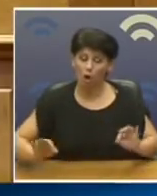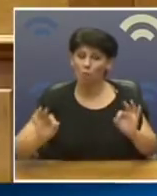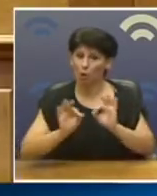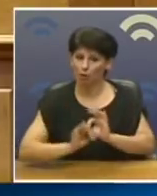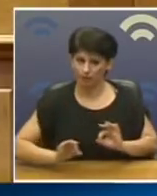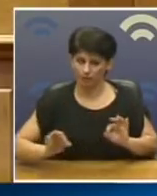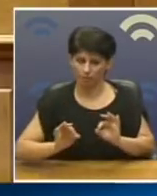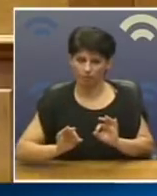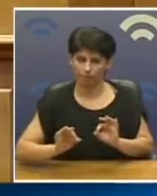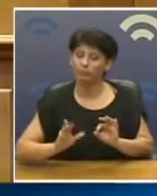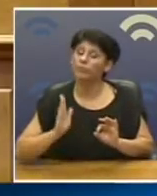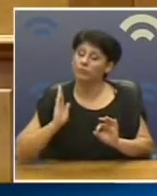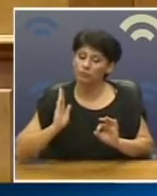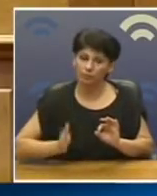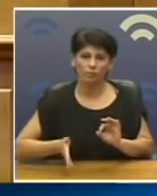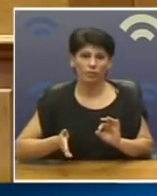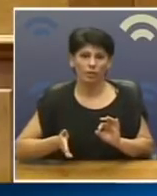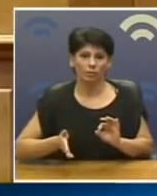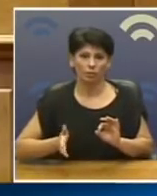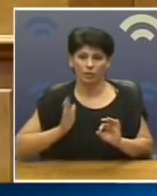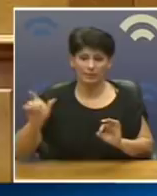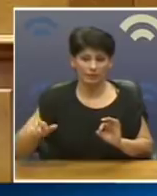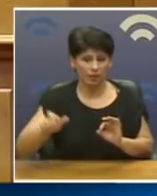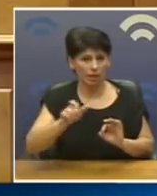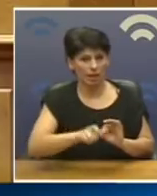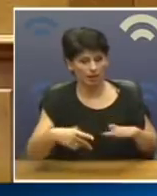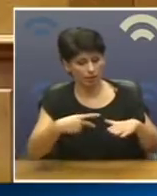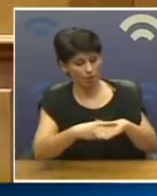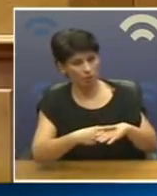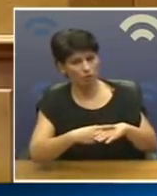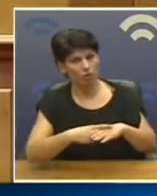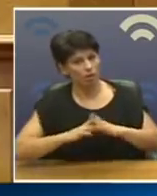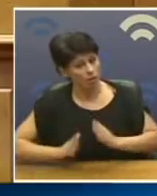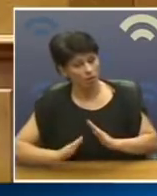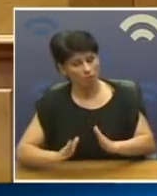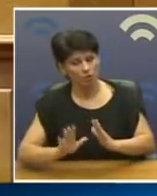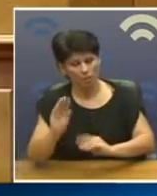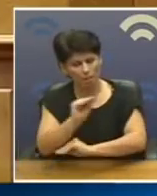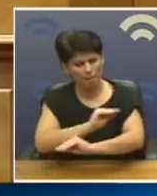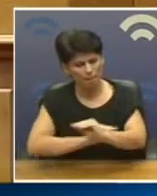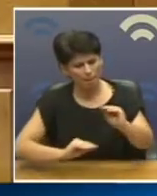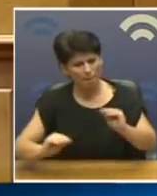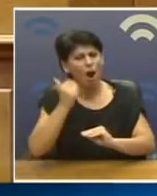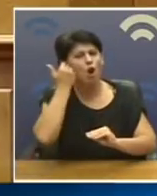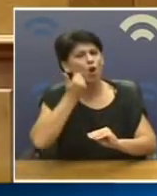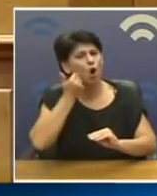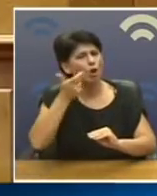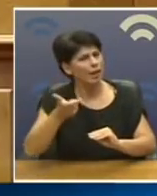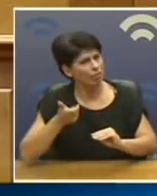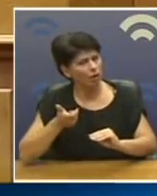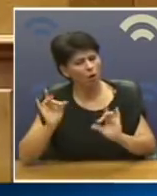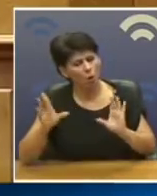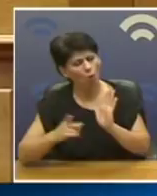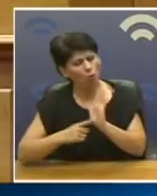εκείνες ώστε να μπορούν τα στελέχη των τραπεζών να προχωρούσαν σε αναδιαρθρώσεις κόκκινων δανείων χωρίς τον